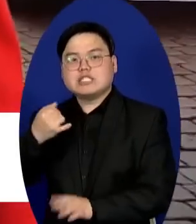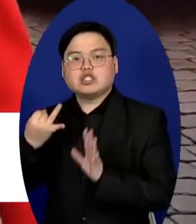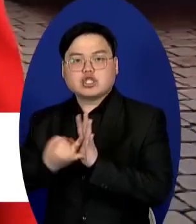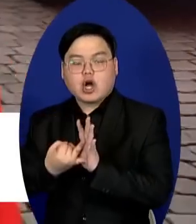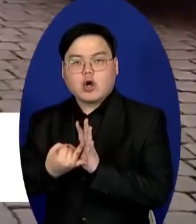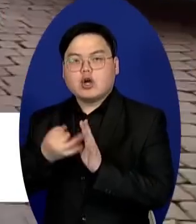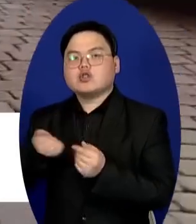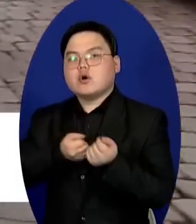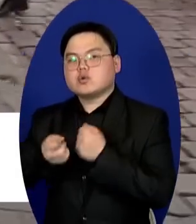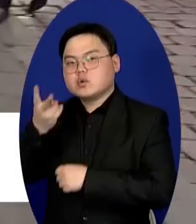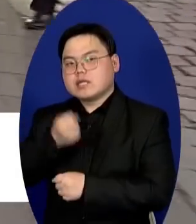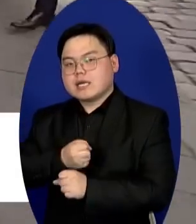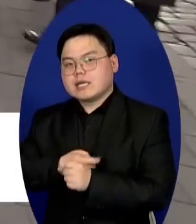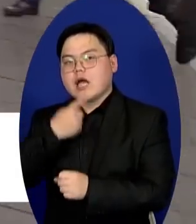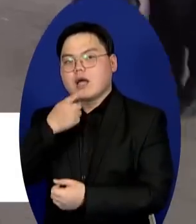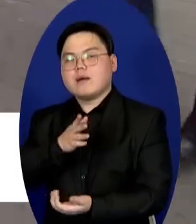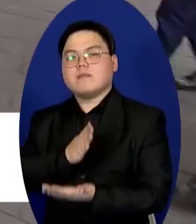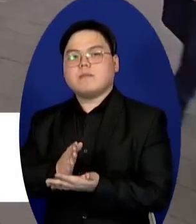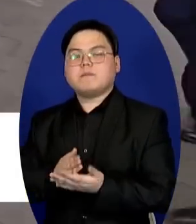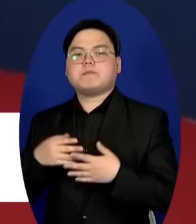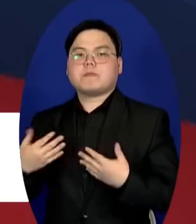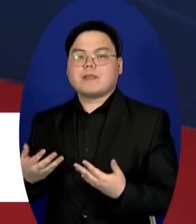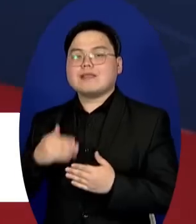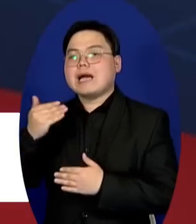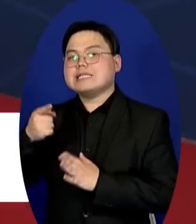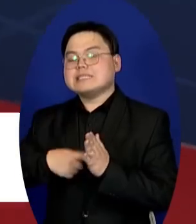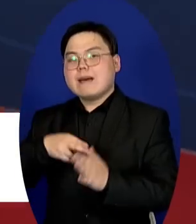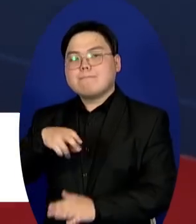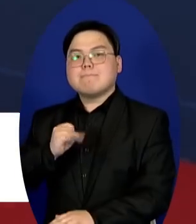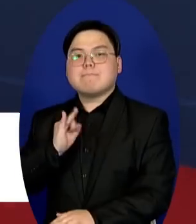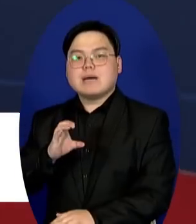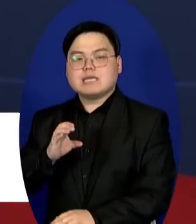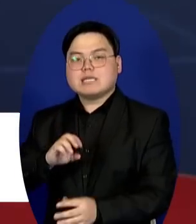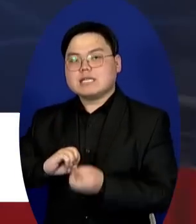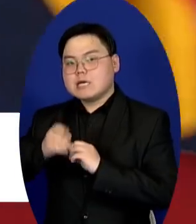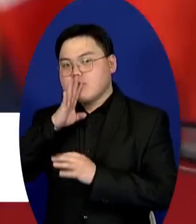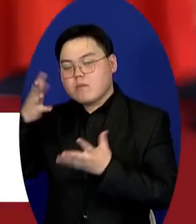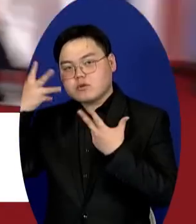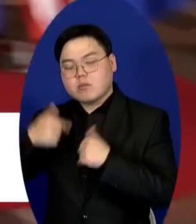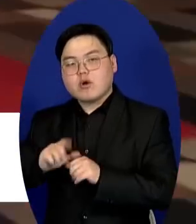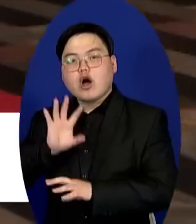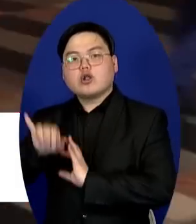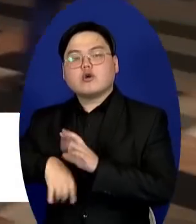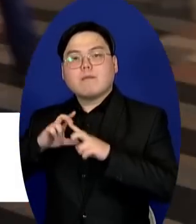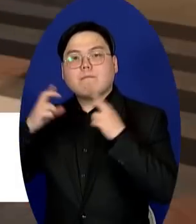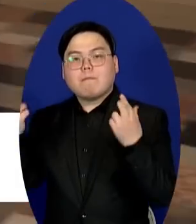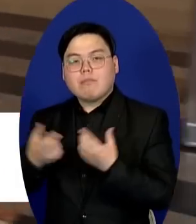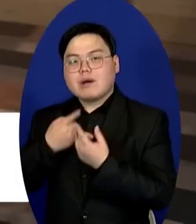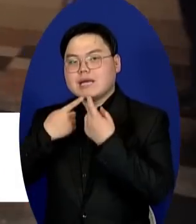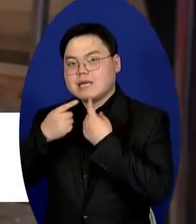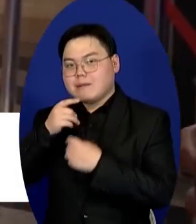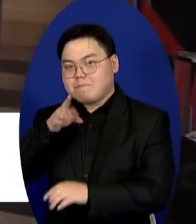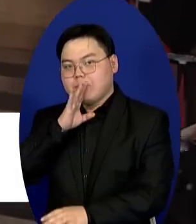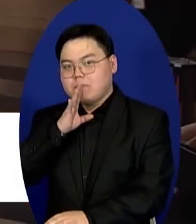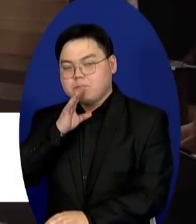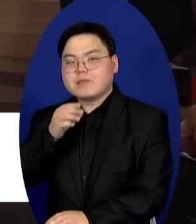механизм байгуулж ажилд оруулснаа мэдгдсэн байна. Мөн ирэх сард Парист болох олон улсын баг гурлд энэ асуудлыг өргөн хилцүүлэхээр тогтжээ.